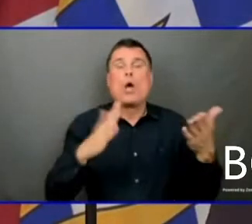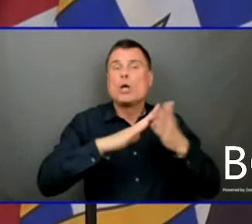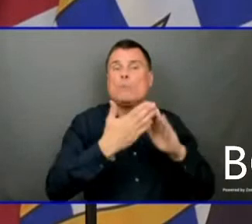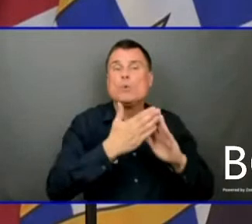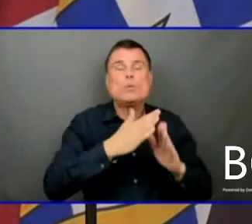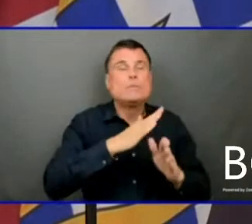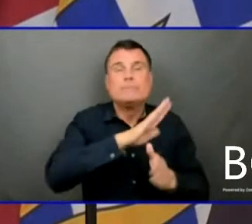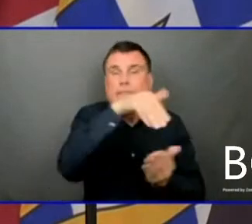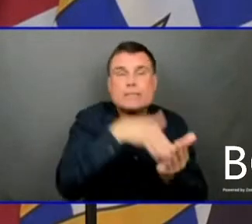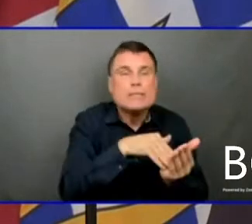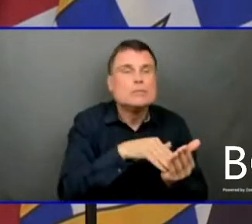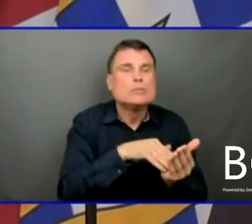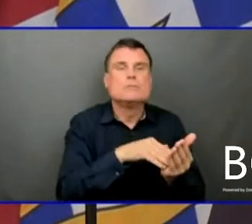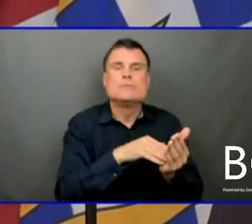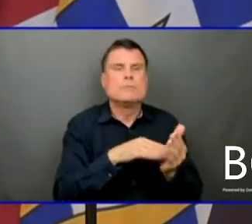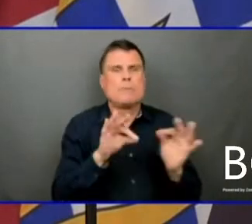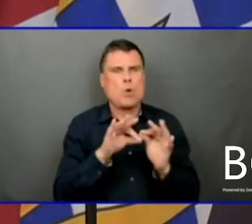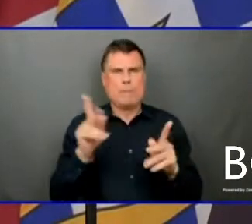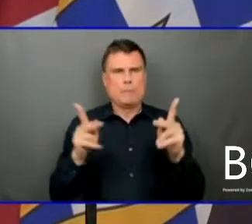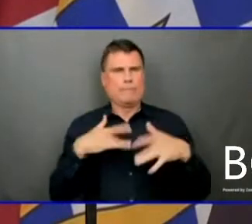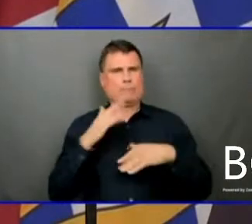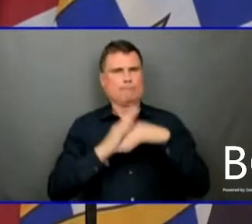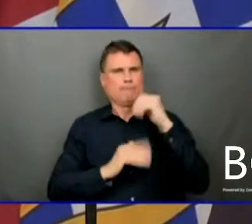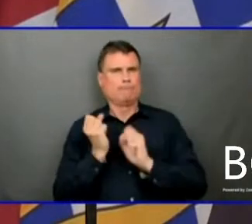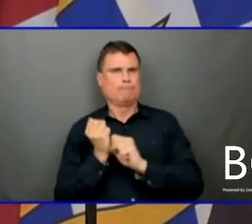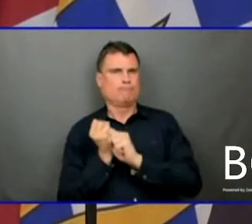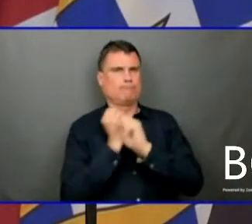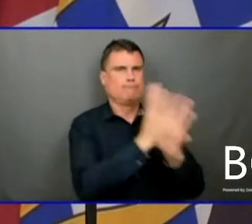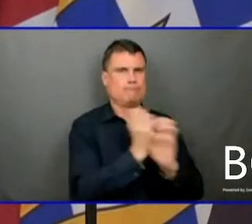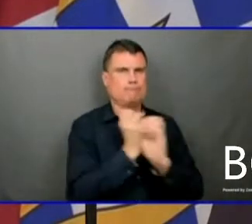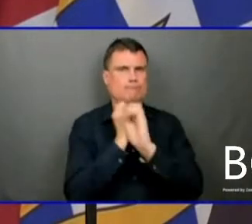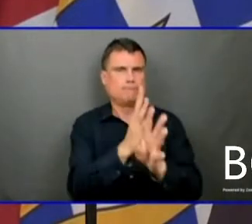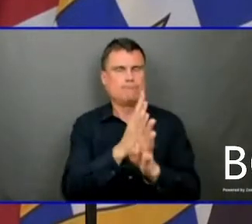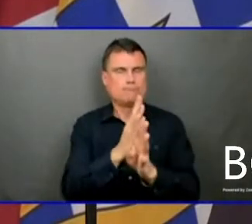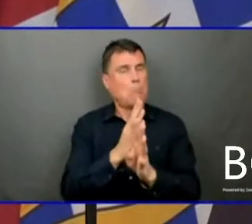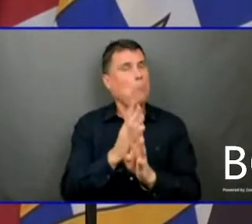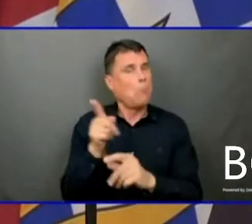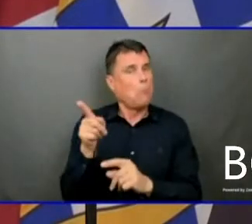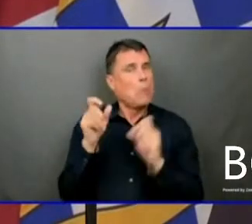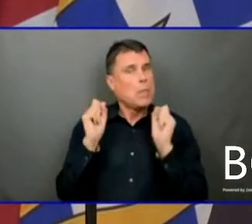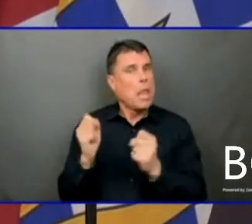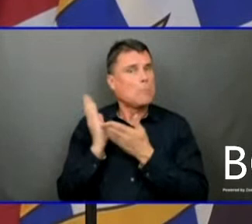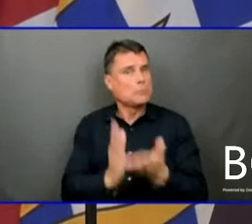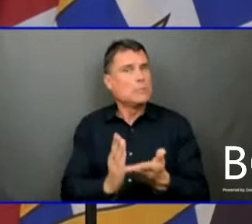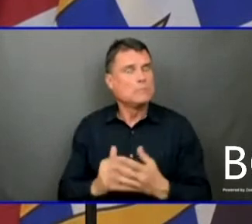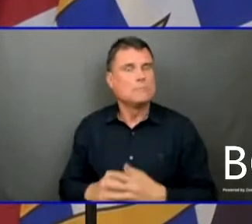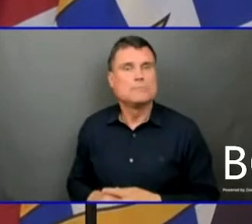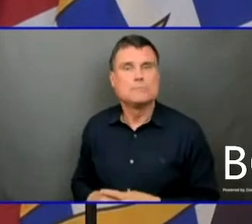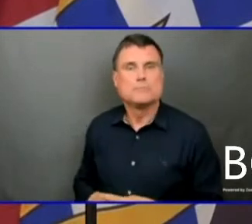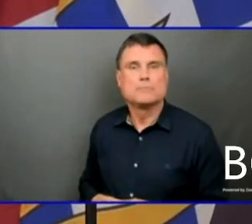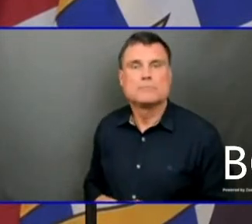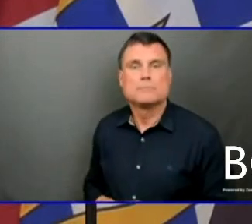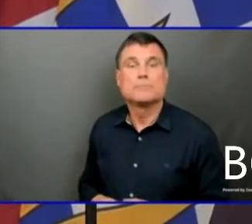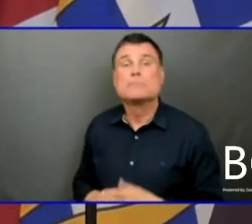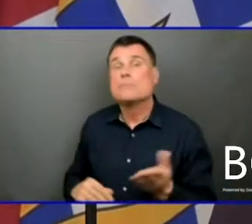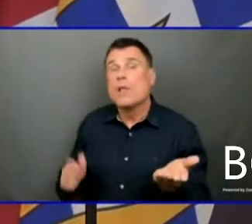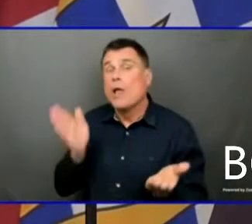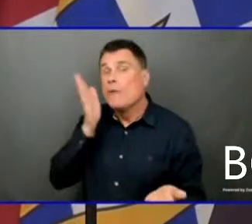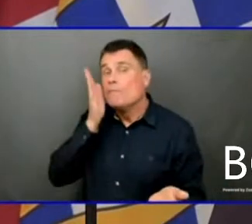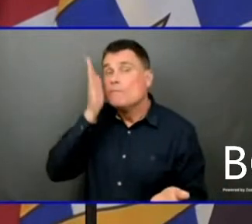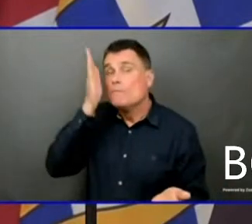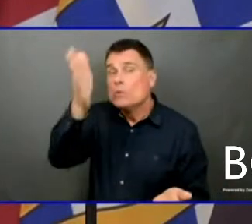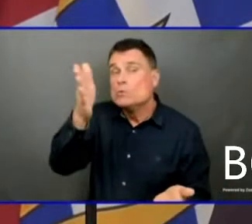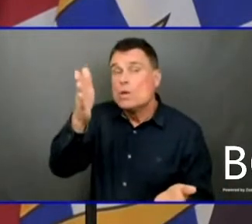了，就是我们这么做呢，设立临时点是只是让大家接受注册，注册了之后呢，没办